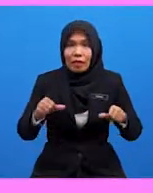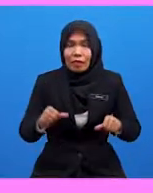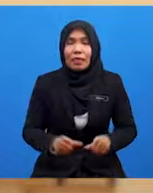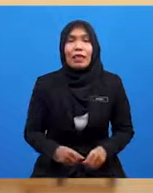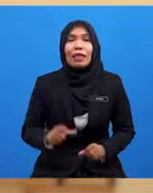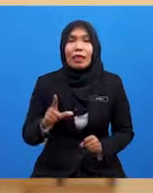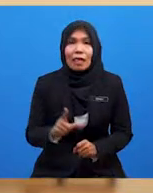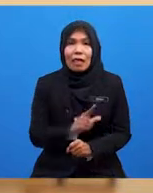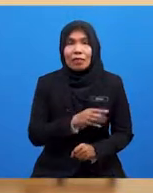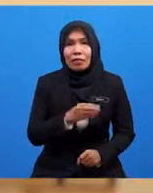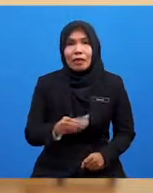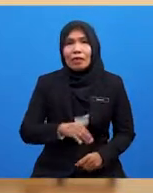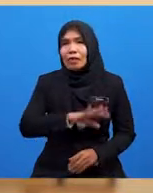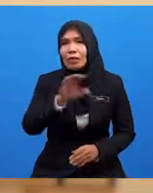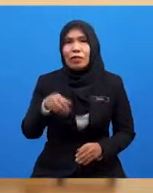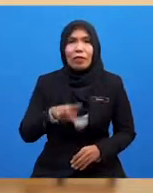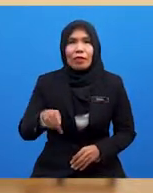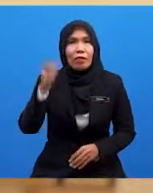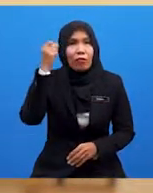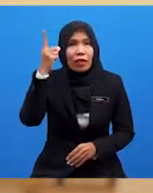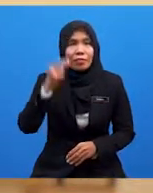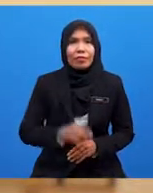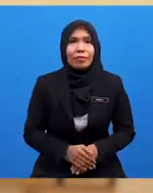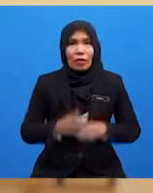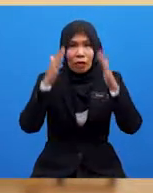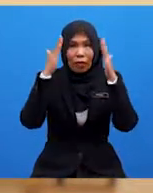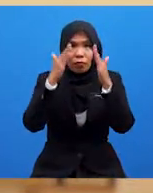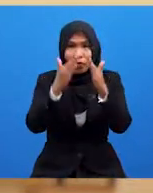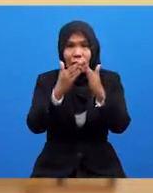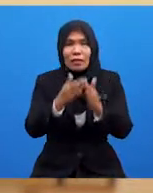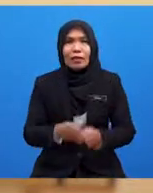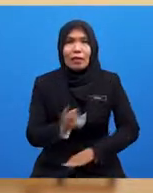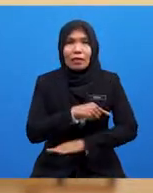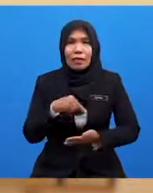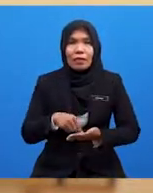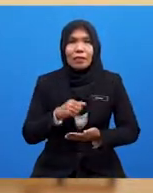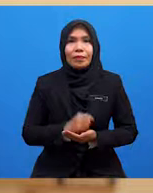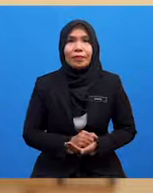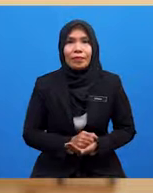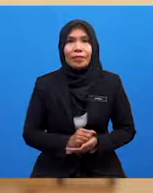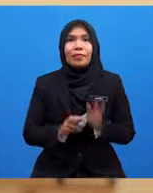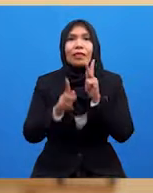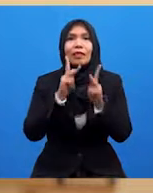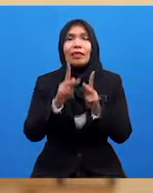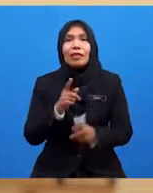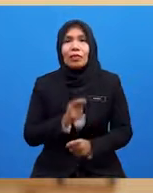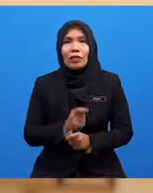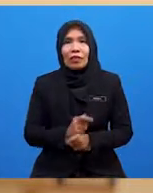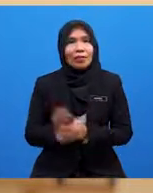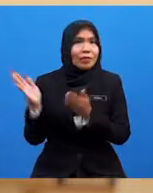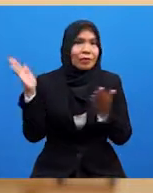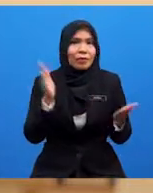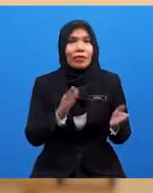faham. Baiklah, fokus utama pelajaran cikgu pada hari ini ialah kata tugas. Jom